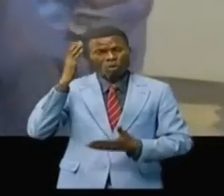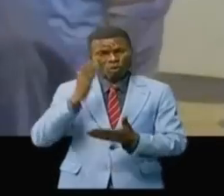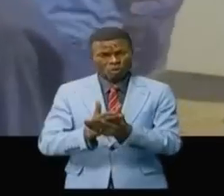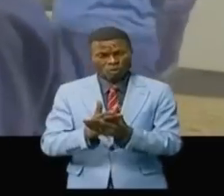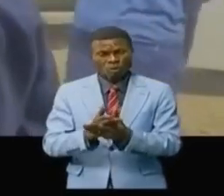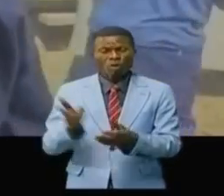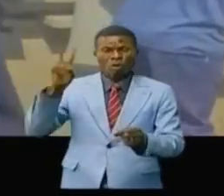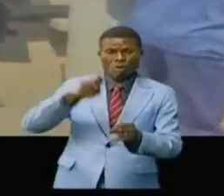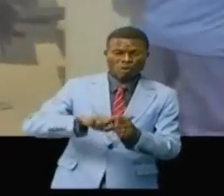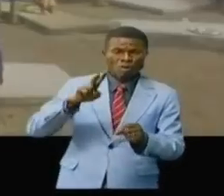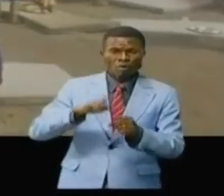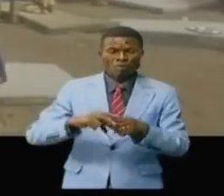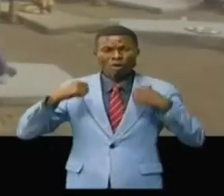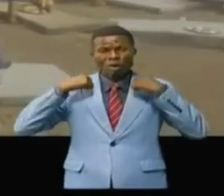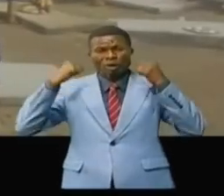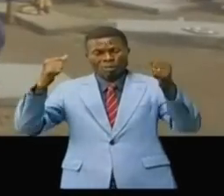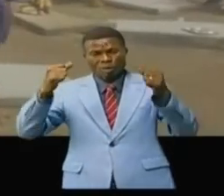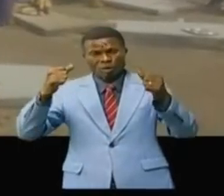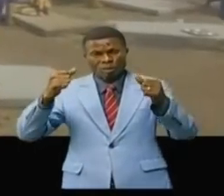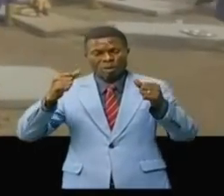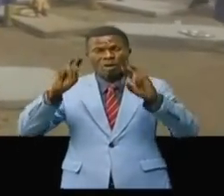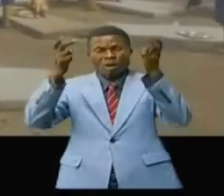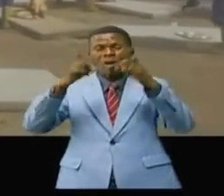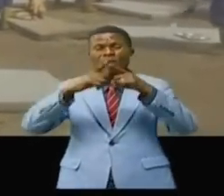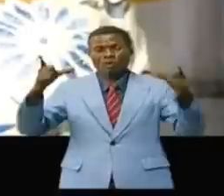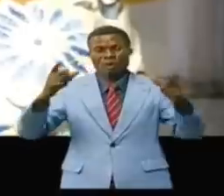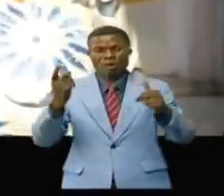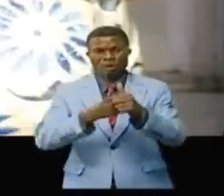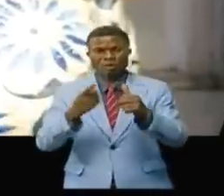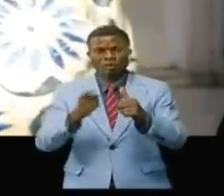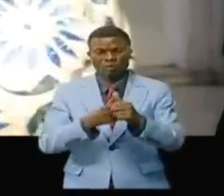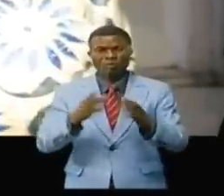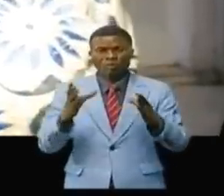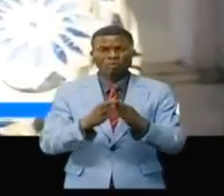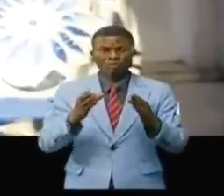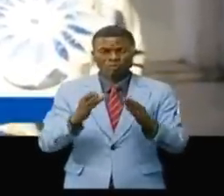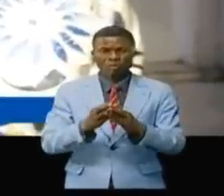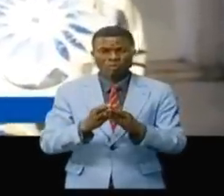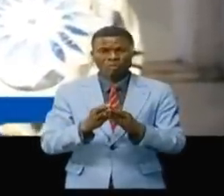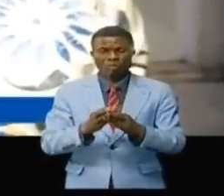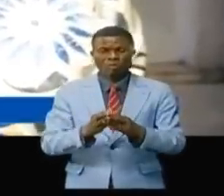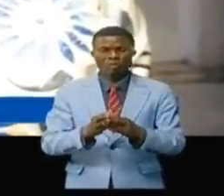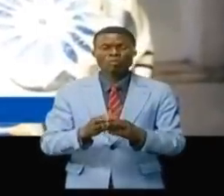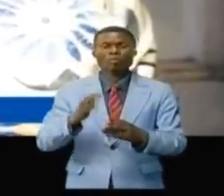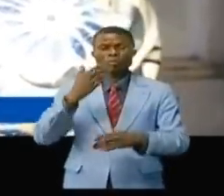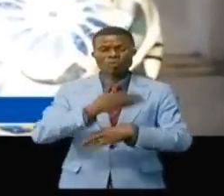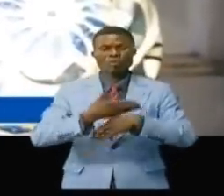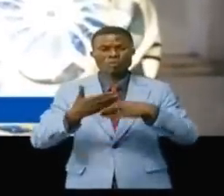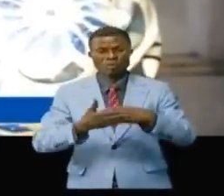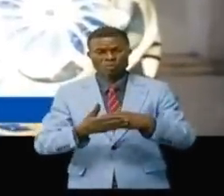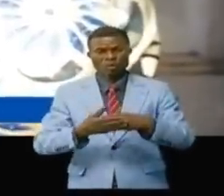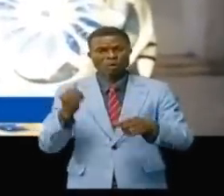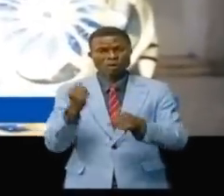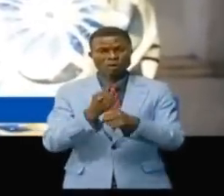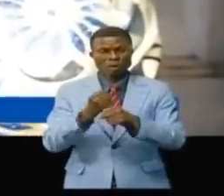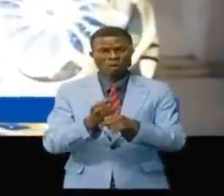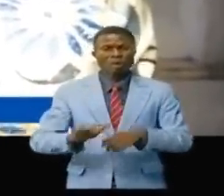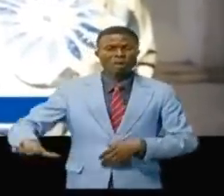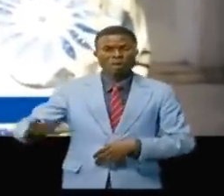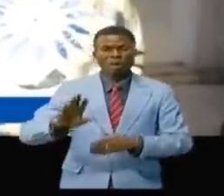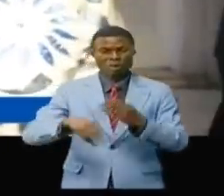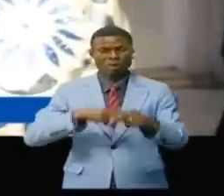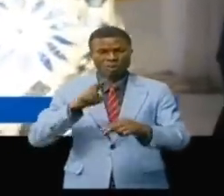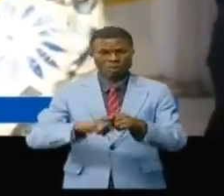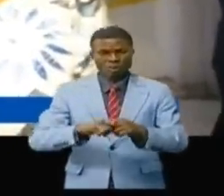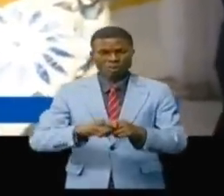contre les gangs dans des grandes villes, notamment avec la réhabilitation du service national, où